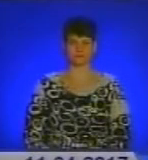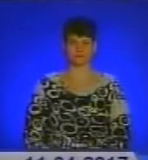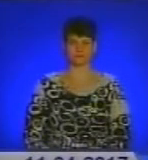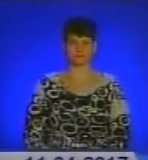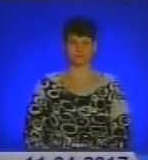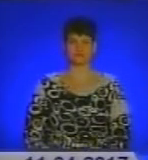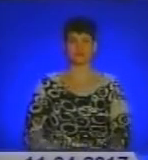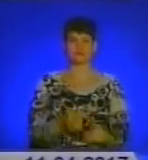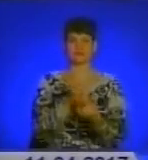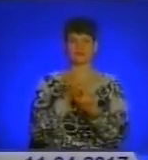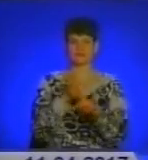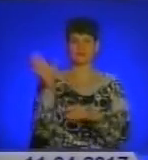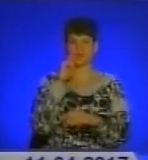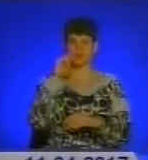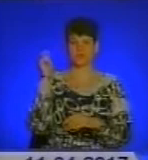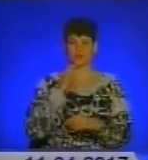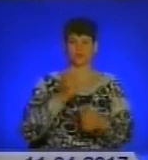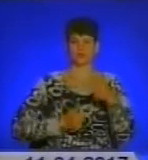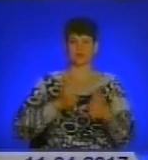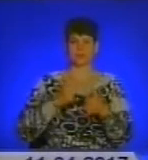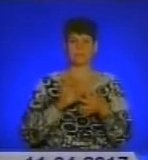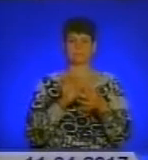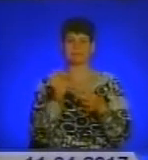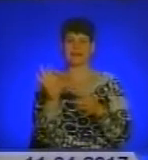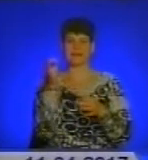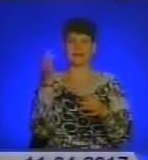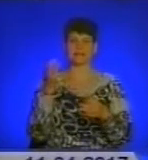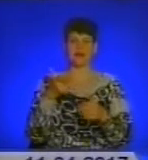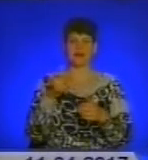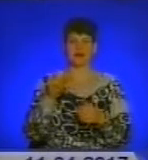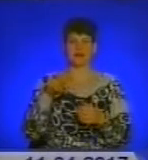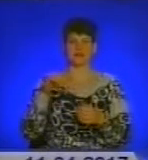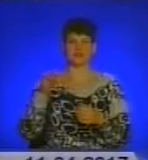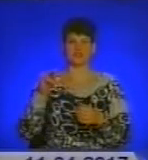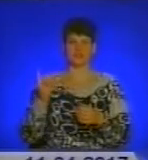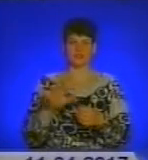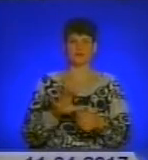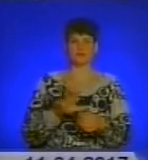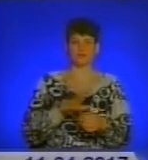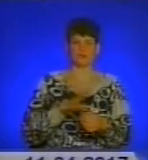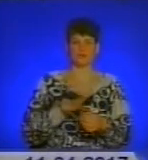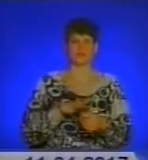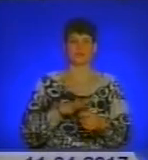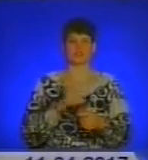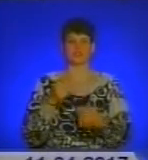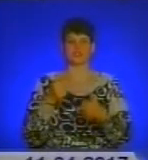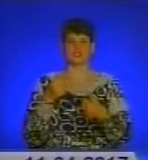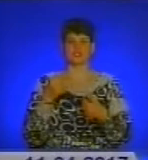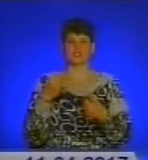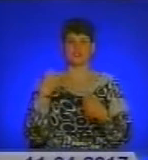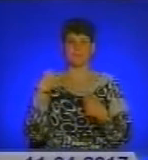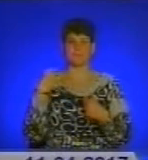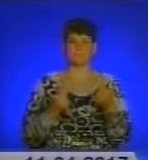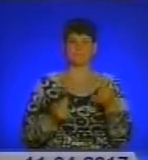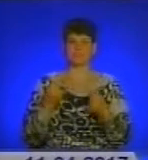У рамках всеукраїнського турніру «Перлина Галичини» у Тернополі проходив обласний чемпіонат з тхеквондо. У ньому взяли участь представники команд 6